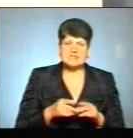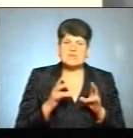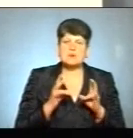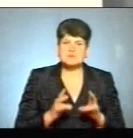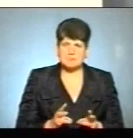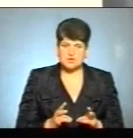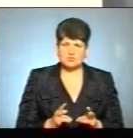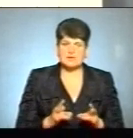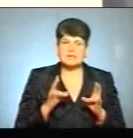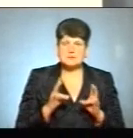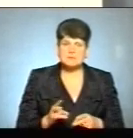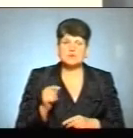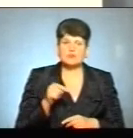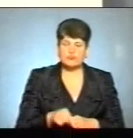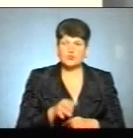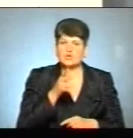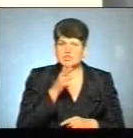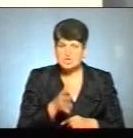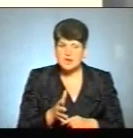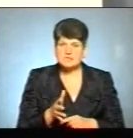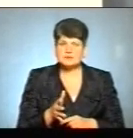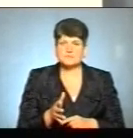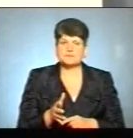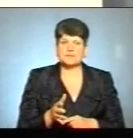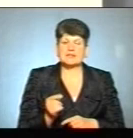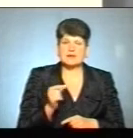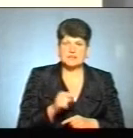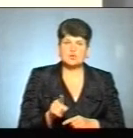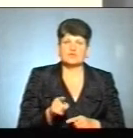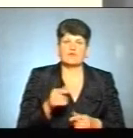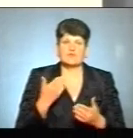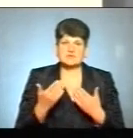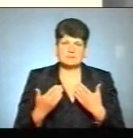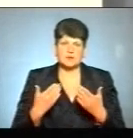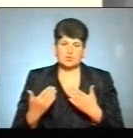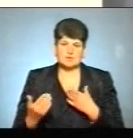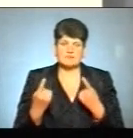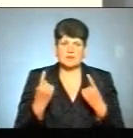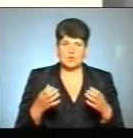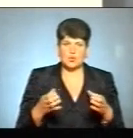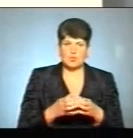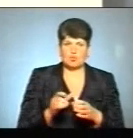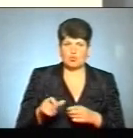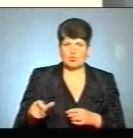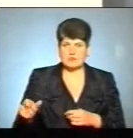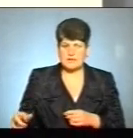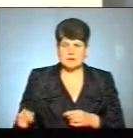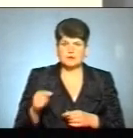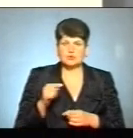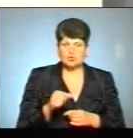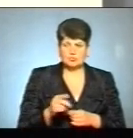небезпечно. Небезпечно в цей час наражатись на те, що ви спілкуєтесь з великою групою людей. Тому